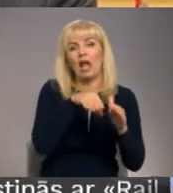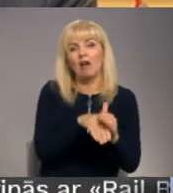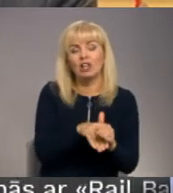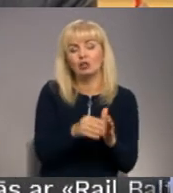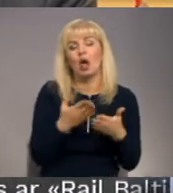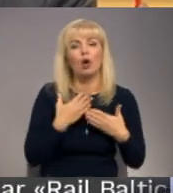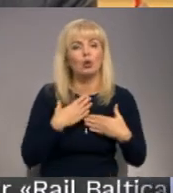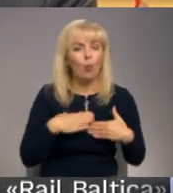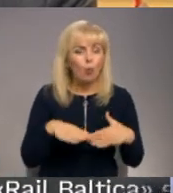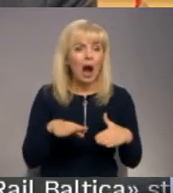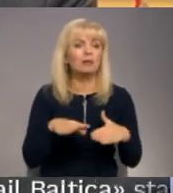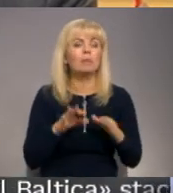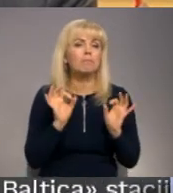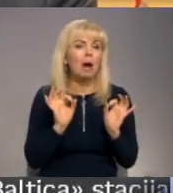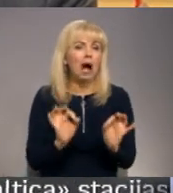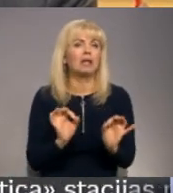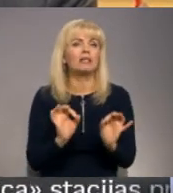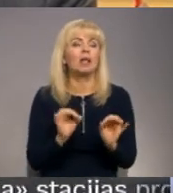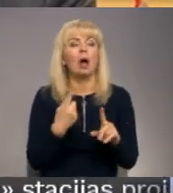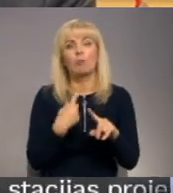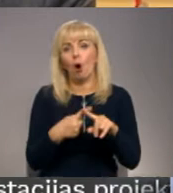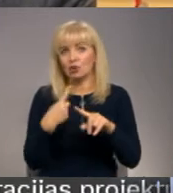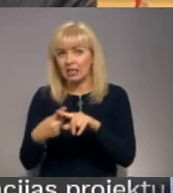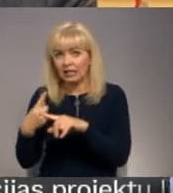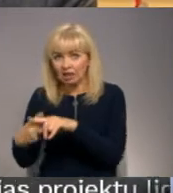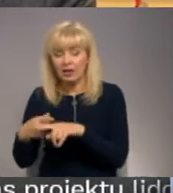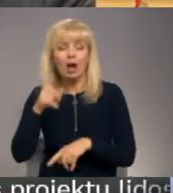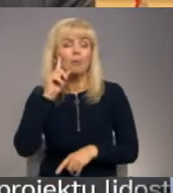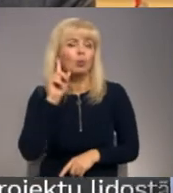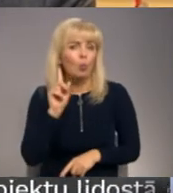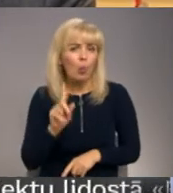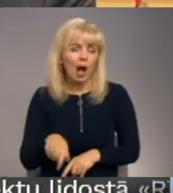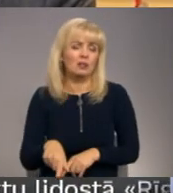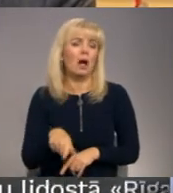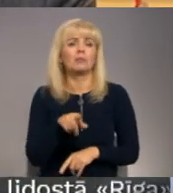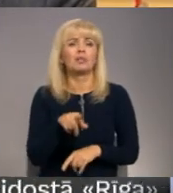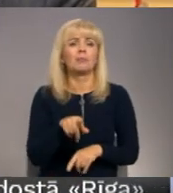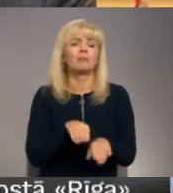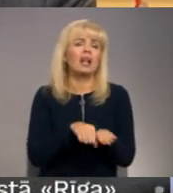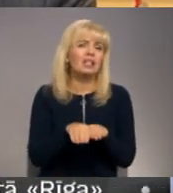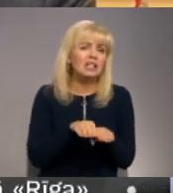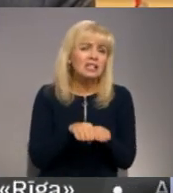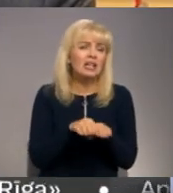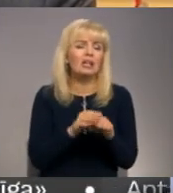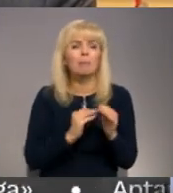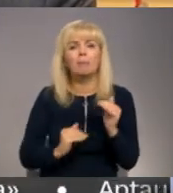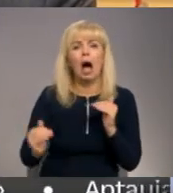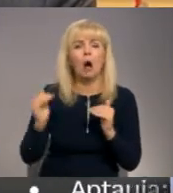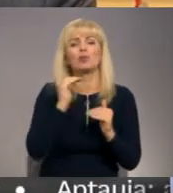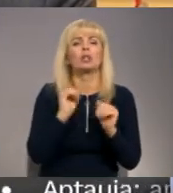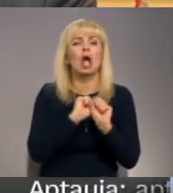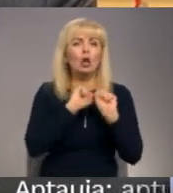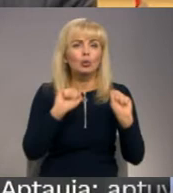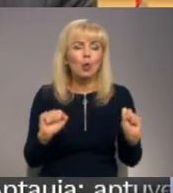ir ļoti pareizi un ļoti pozitīvi. Protams, līdzīgu paaugstinātu